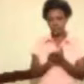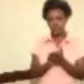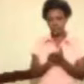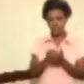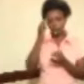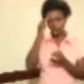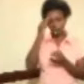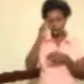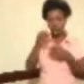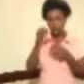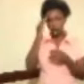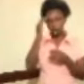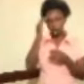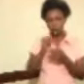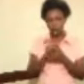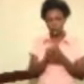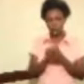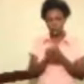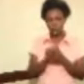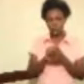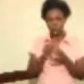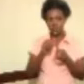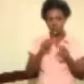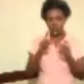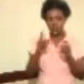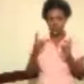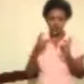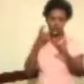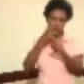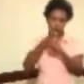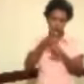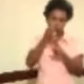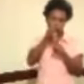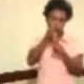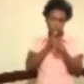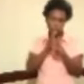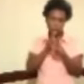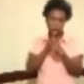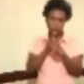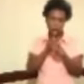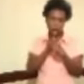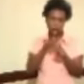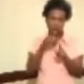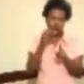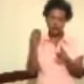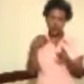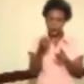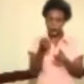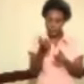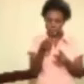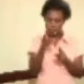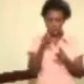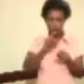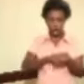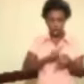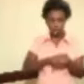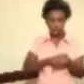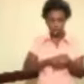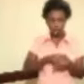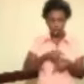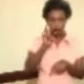ils commettent une erreur grave. C'est qu'ils ont fixé une date. Ils n'ont pas fixé un délai. Ils ont fixé une date